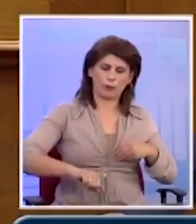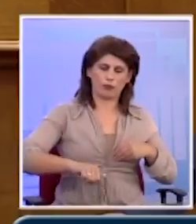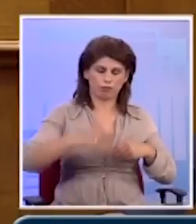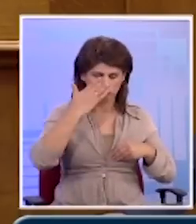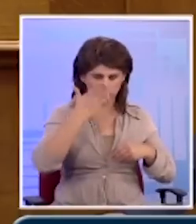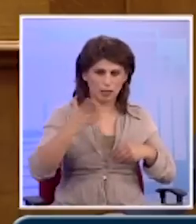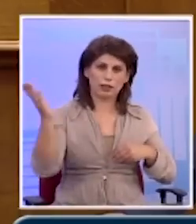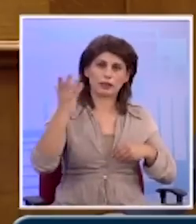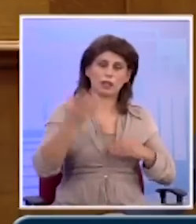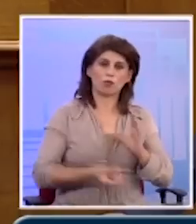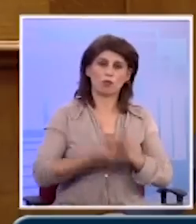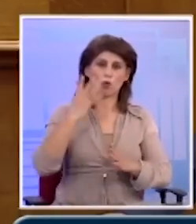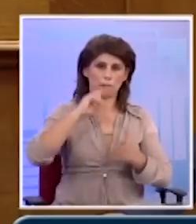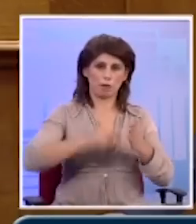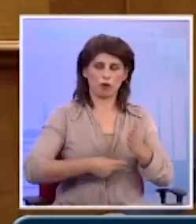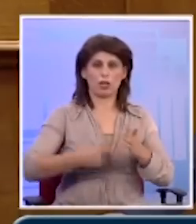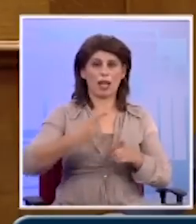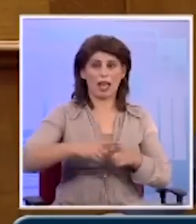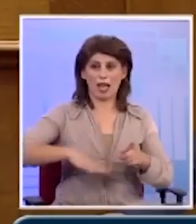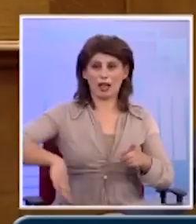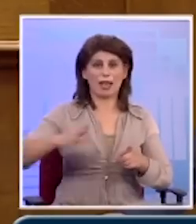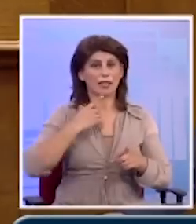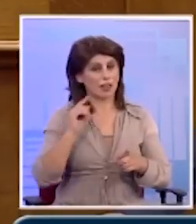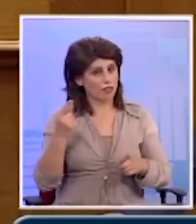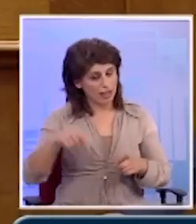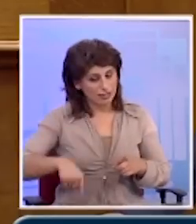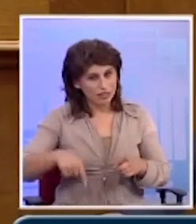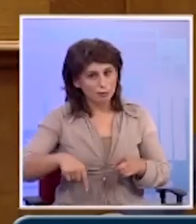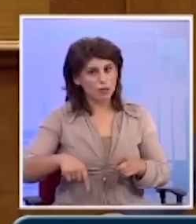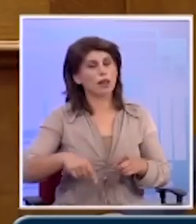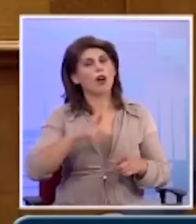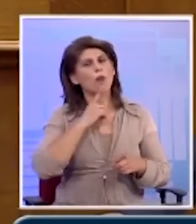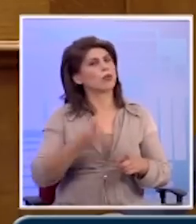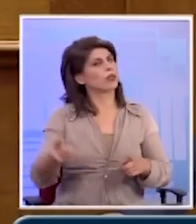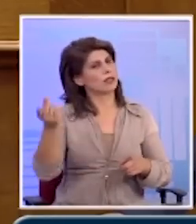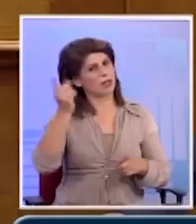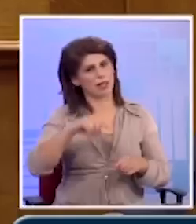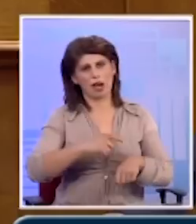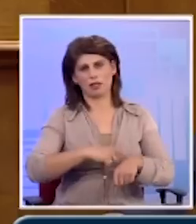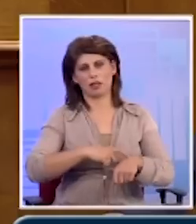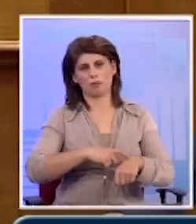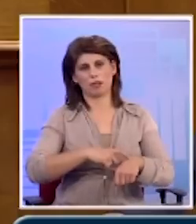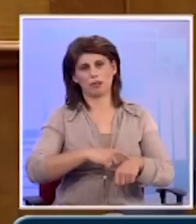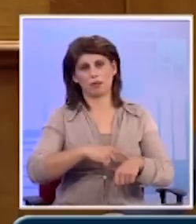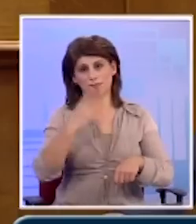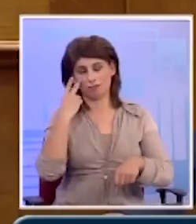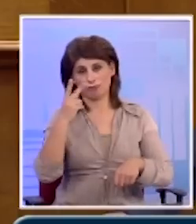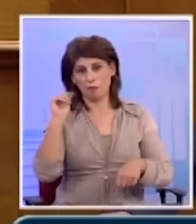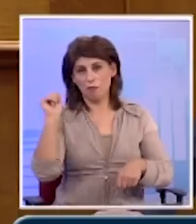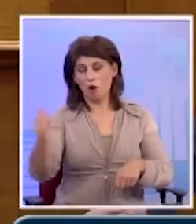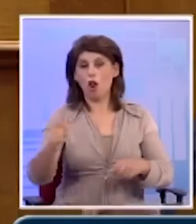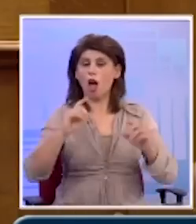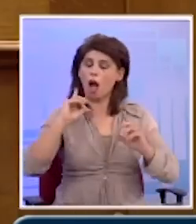παραδομένους σε δίθεν νέο μνημόνιο, ο ελληνικός λαός έχει την ευκαιρία και σήμερα, όπως και σε άλλες στιγμές, να διαπιστώσει